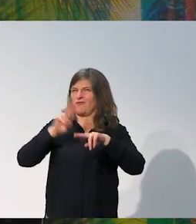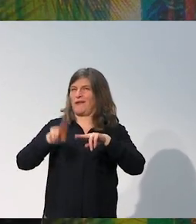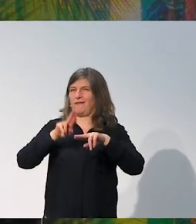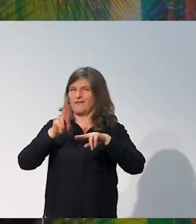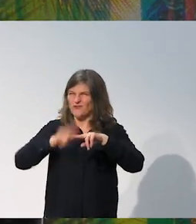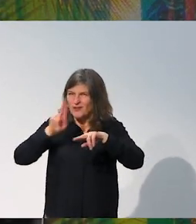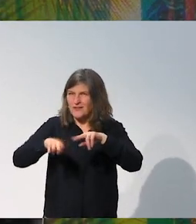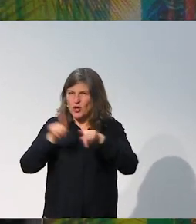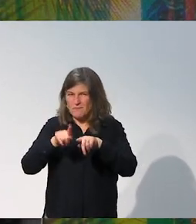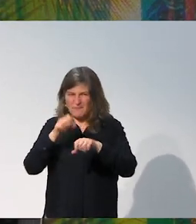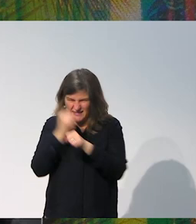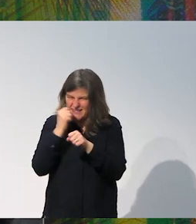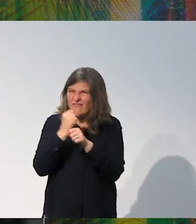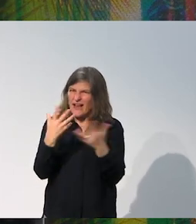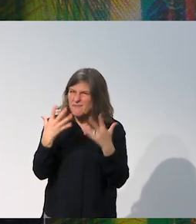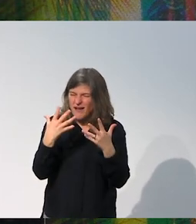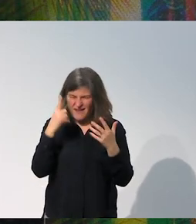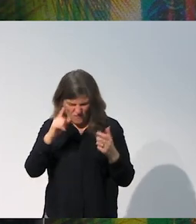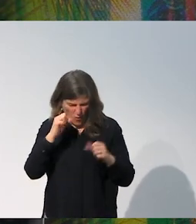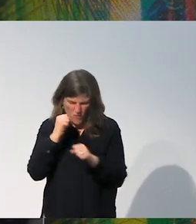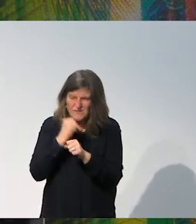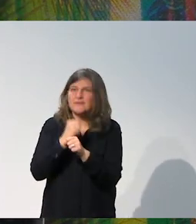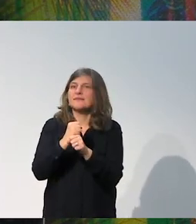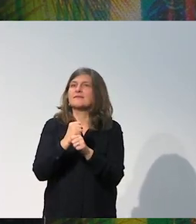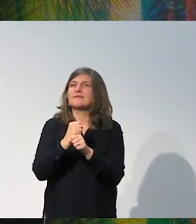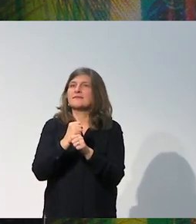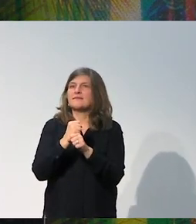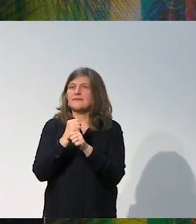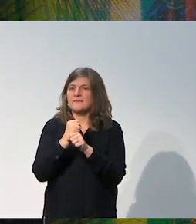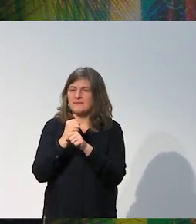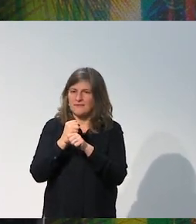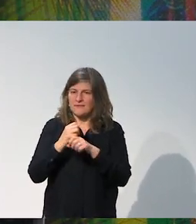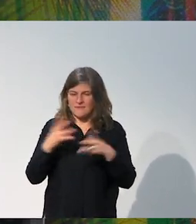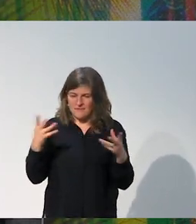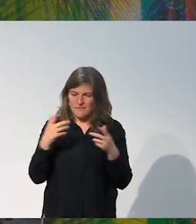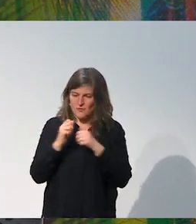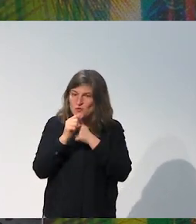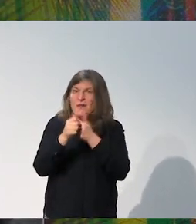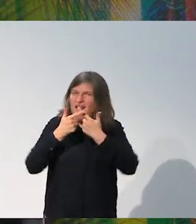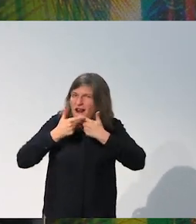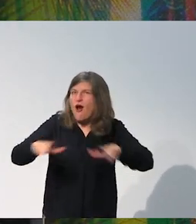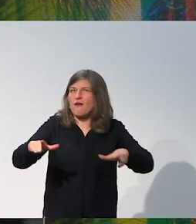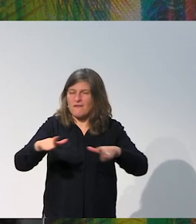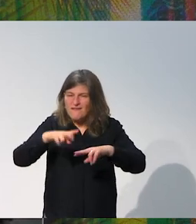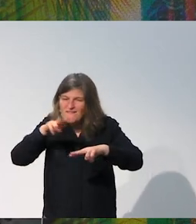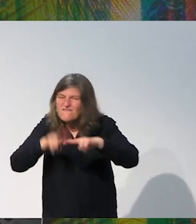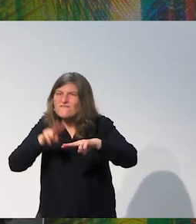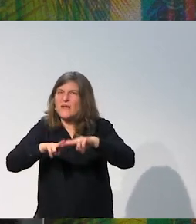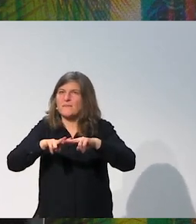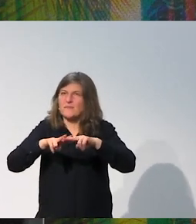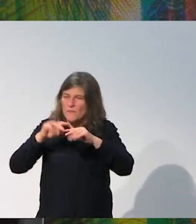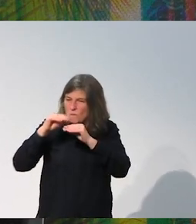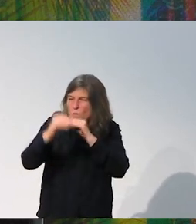un chantier de travaux textuels. Un chantier de travaux dans la matière de la langue, dans la matière du verbe et dans la matière du